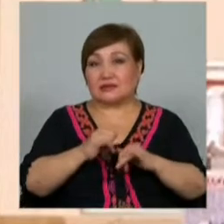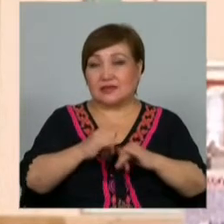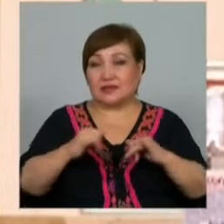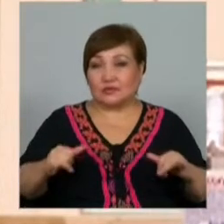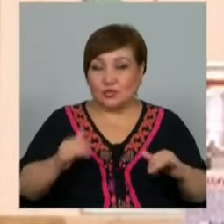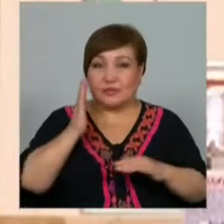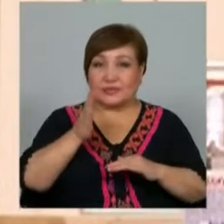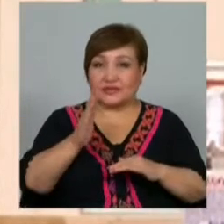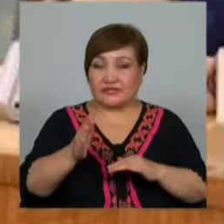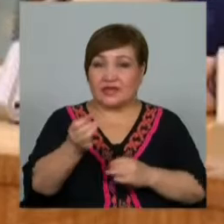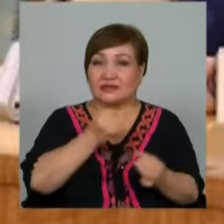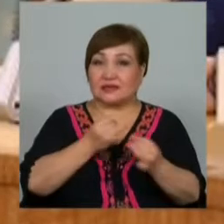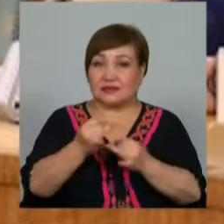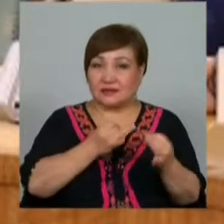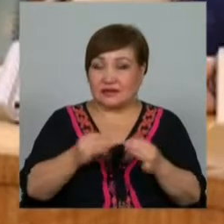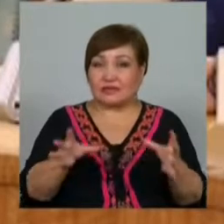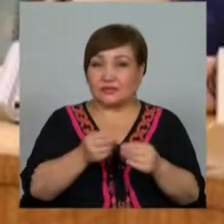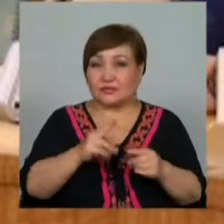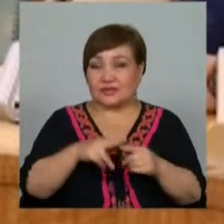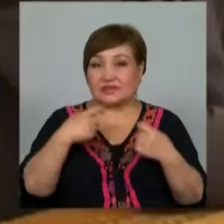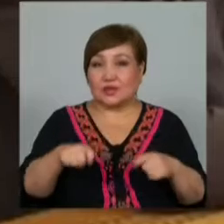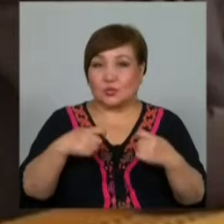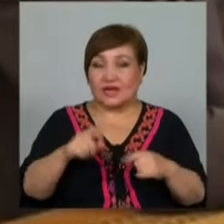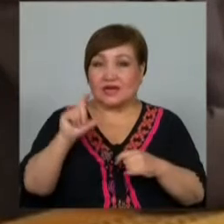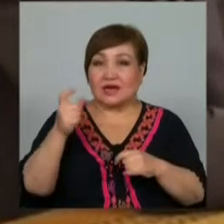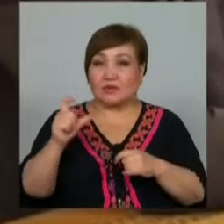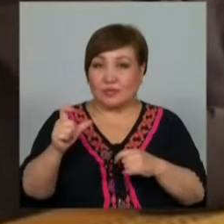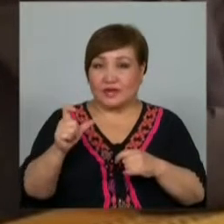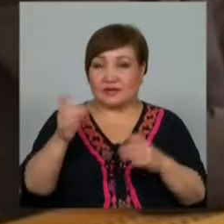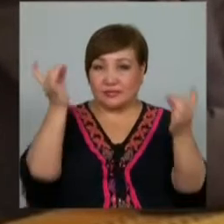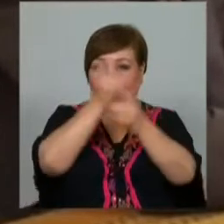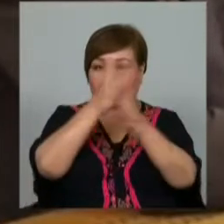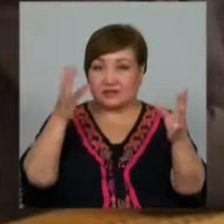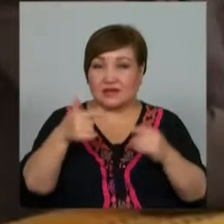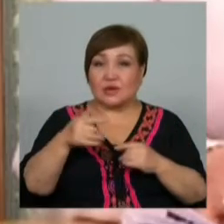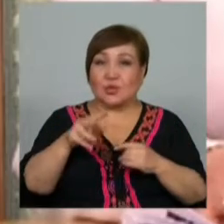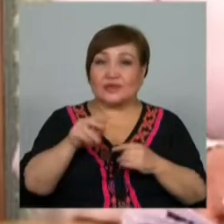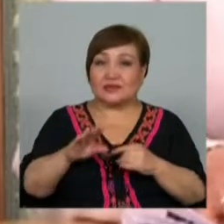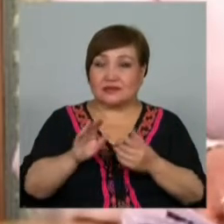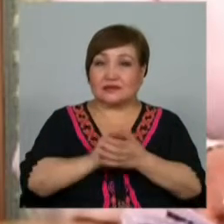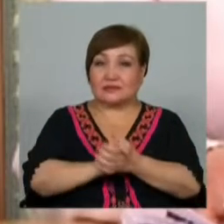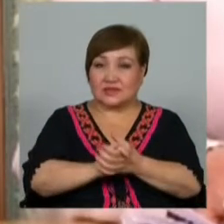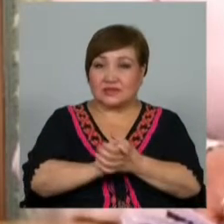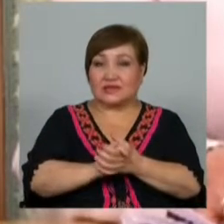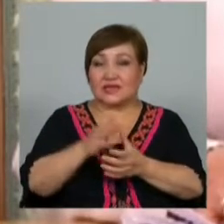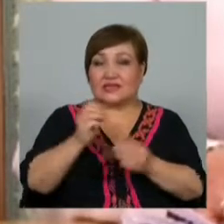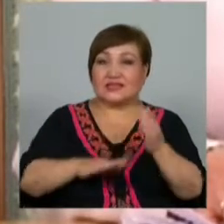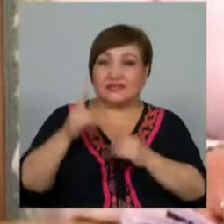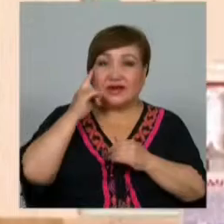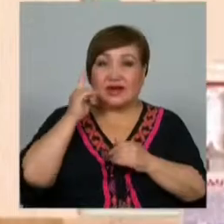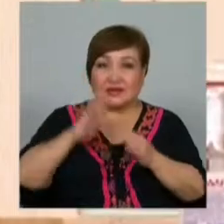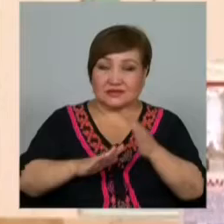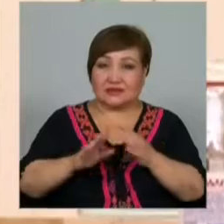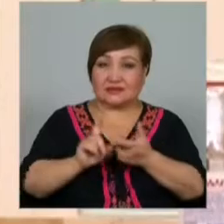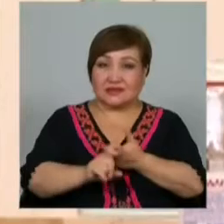перспективалары талқыланды. Сонымен қатар сауда-экономикалық, мәдени-гуманитарлық ынтымақтастыққа, еуразиялық интеграцияға және екі